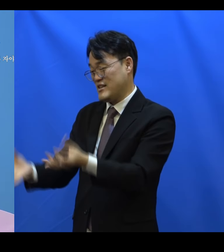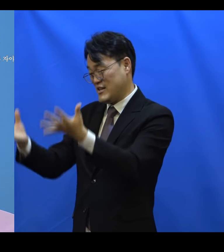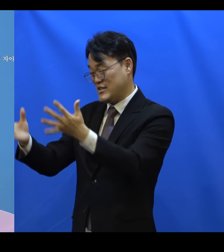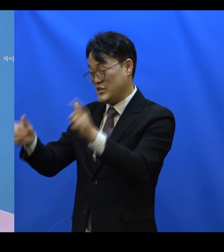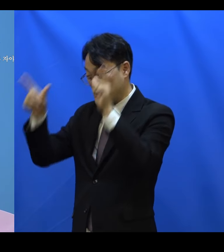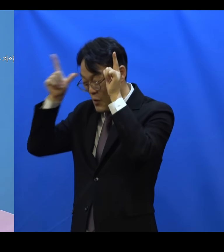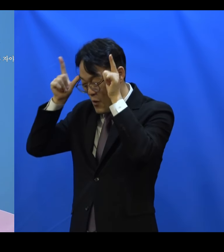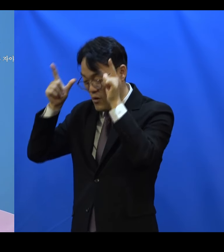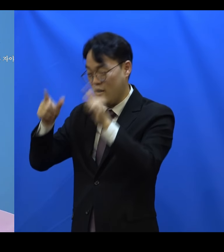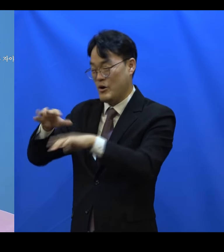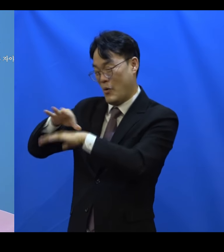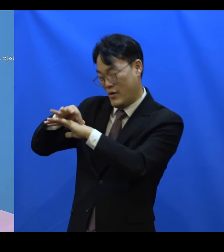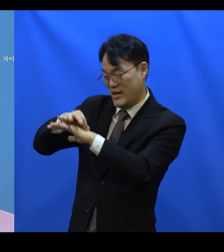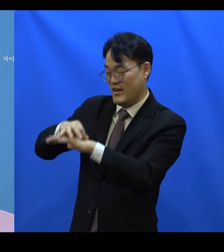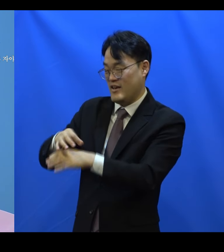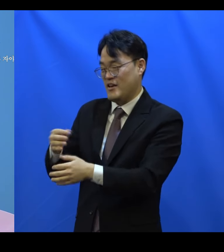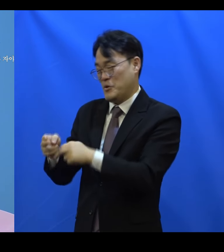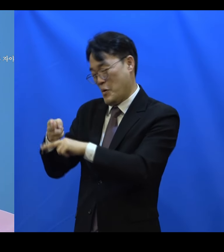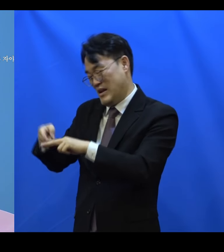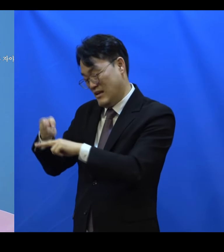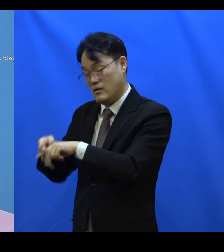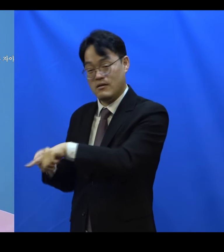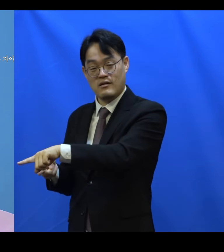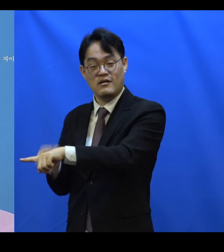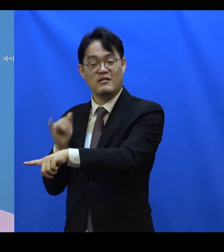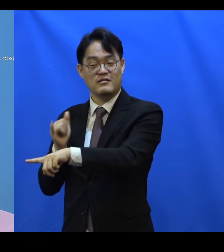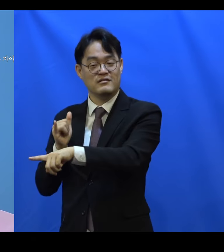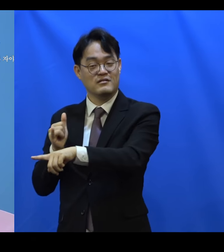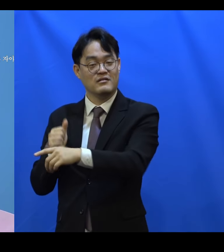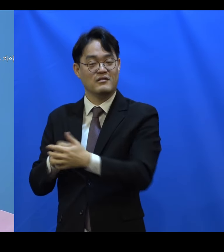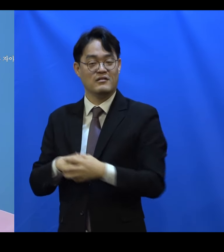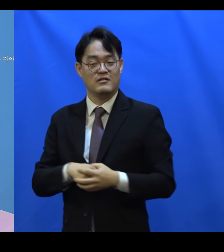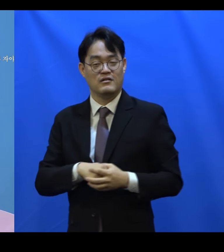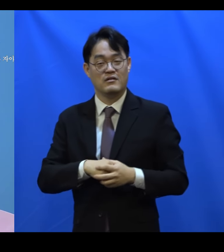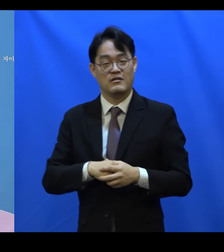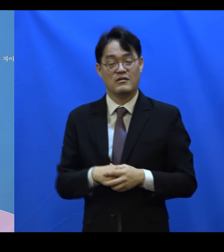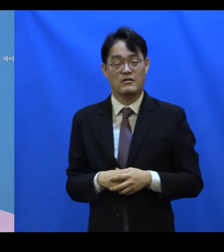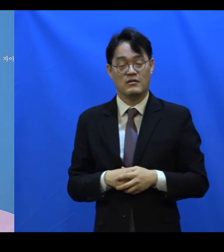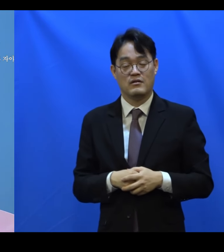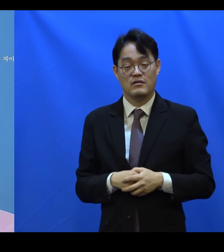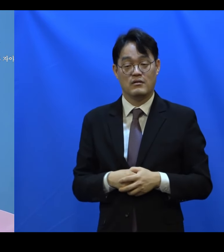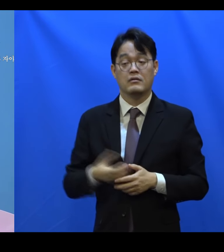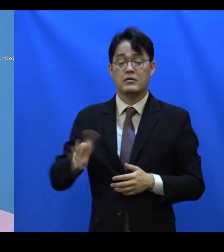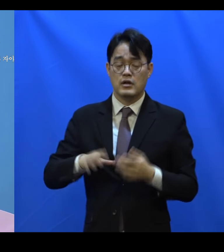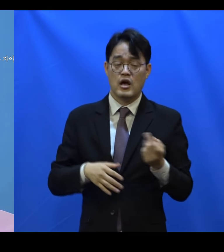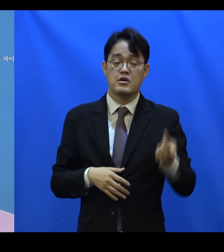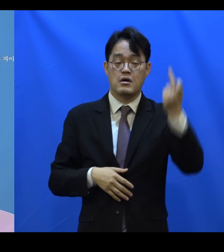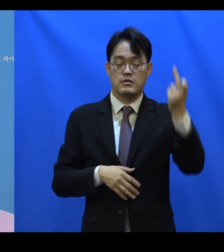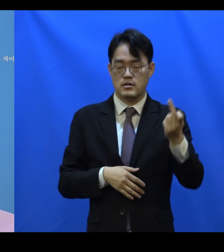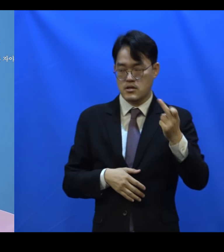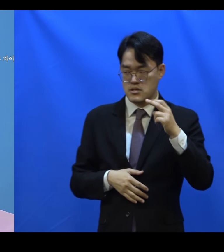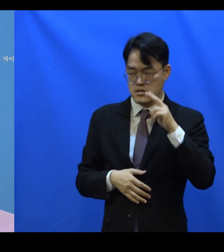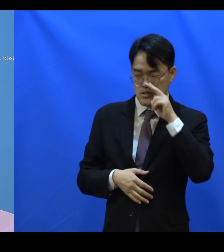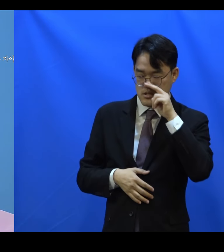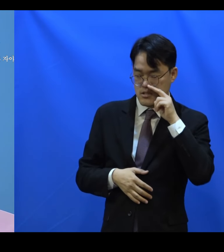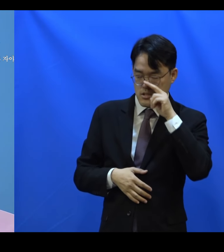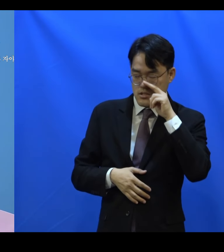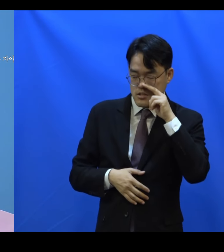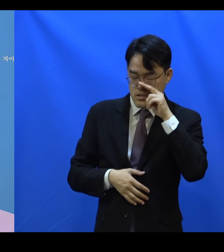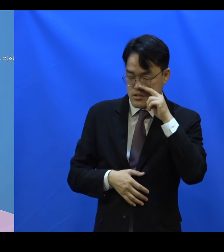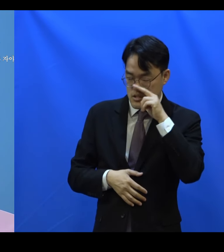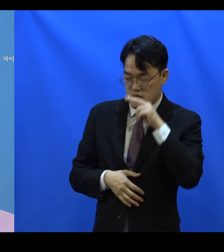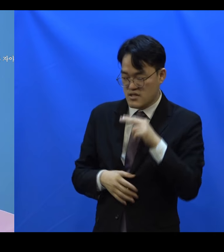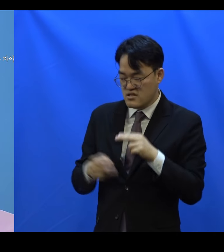있었죠. 그는 그 시대 바리새인들이었어요. 교회 안에서 그리스도 안에서 즐거움을 잃어버린